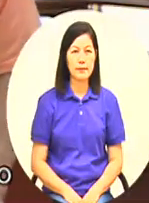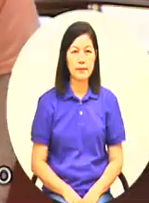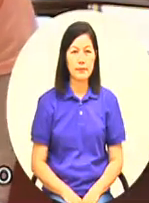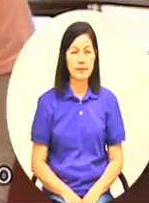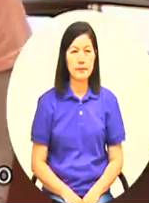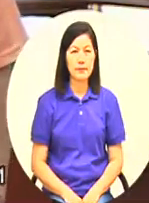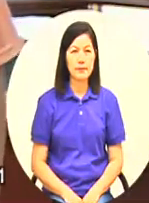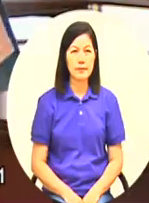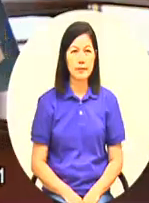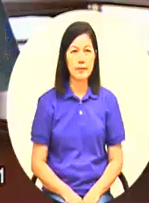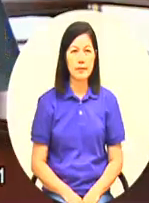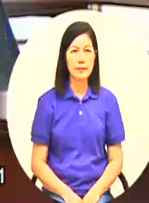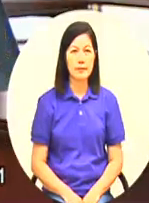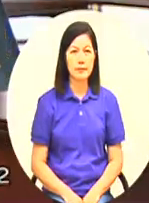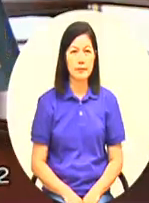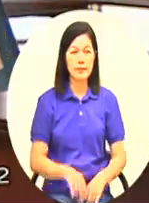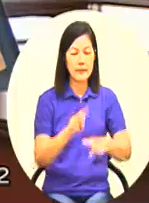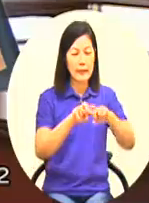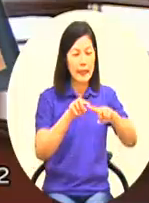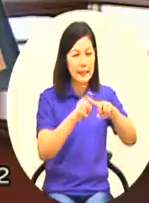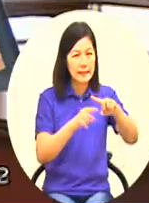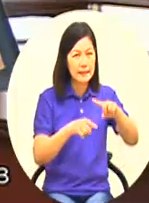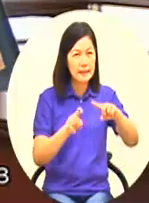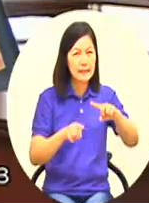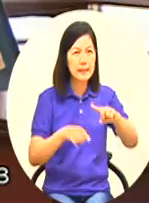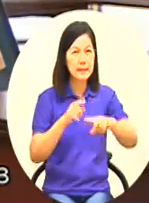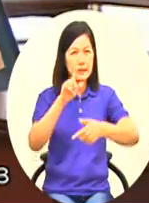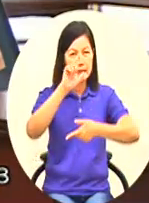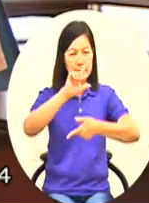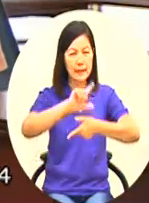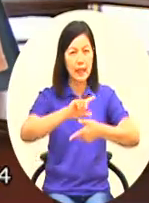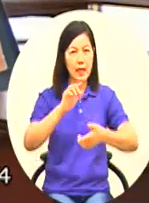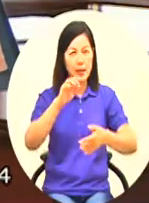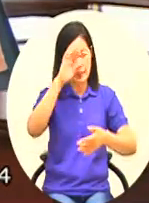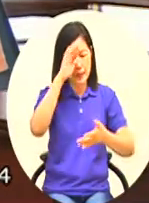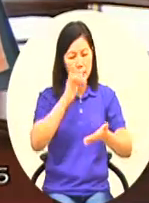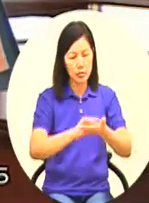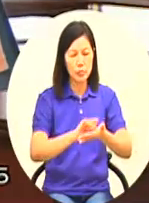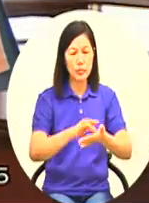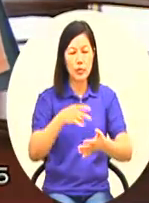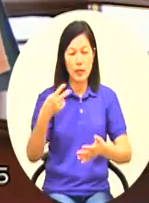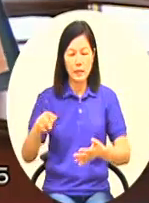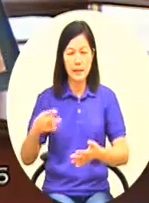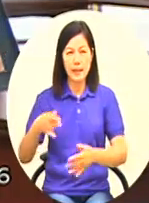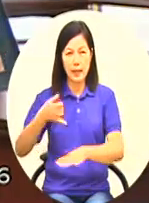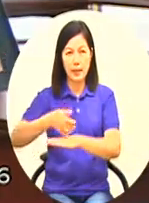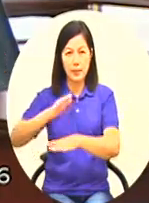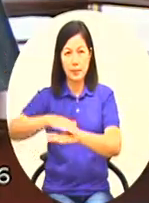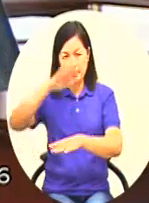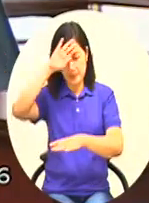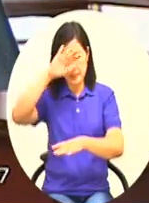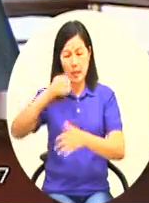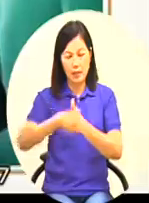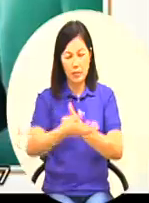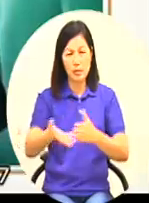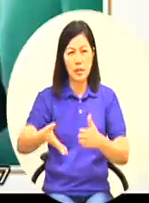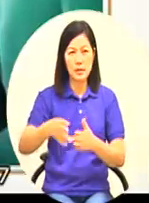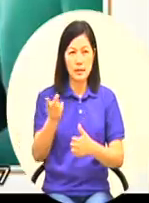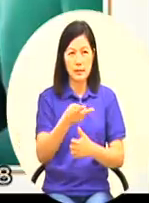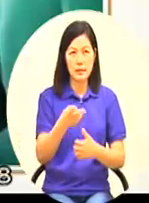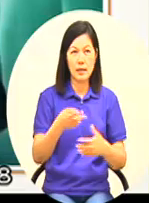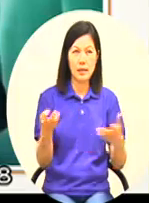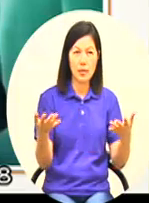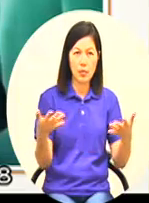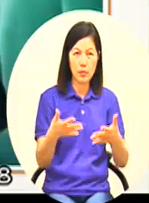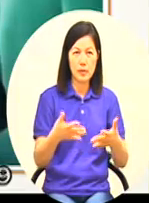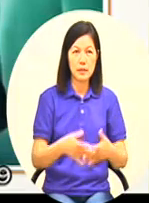这里思考的问题啊，就统计来是一个登革热嘛，拢并没有嘛，哦。啊，所以嘞，咱讲实嘞，他拄好嘛听咱